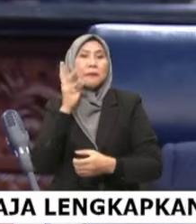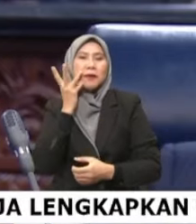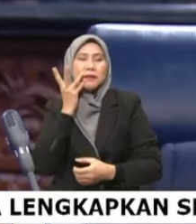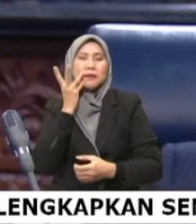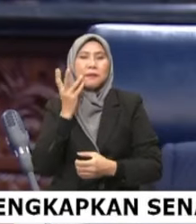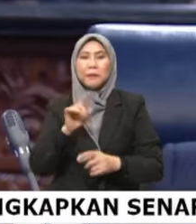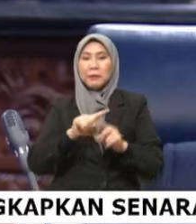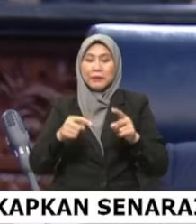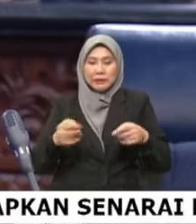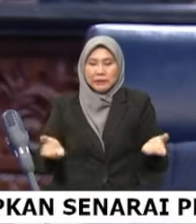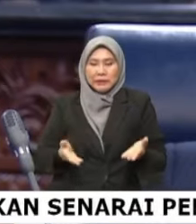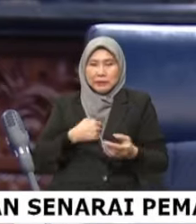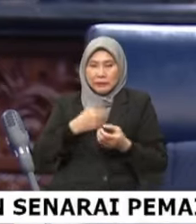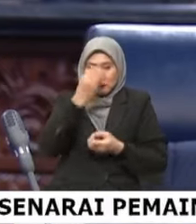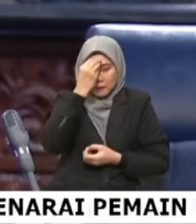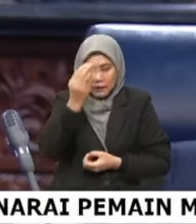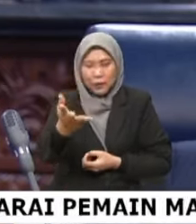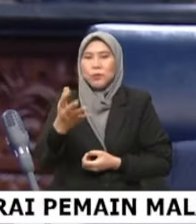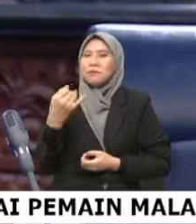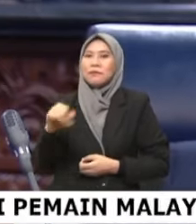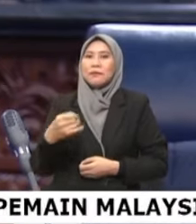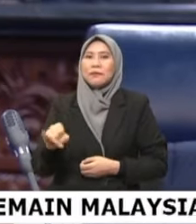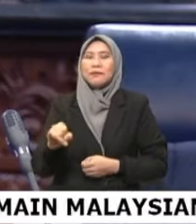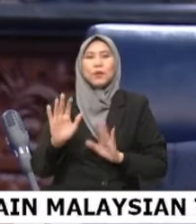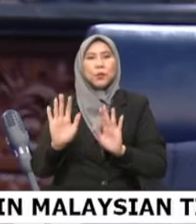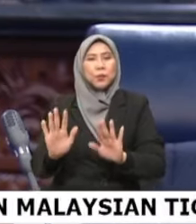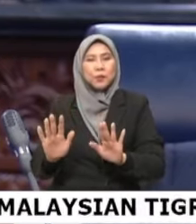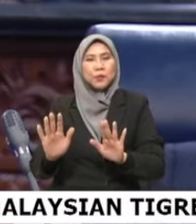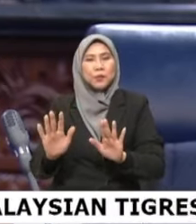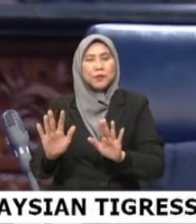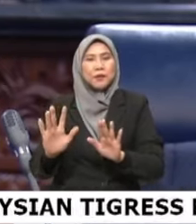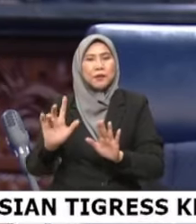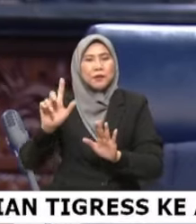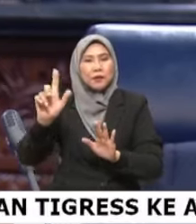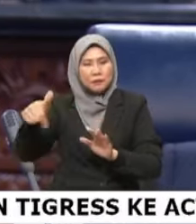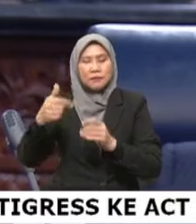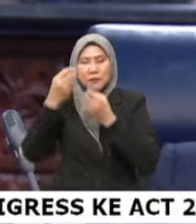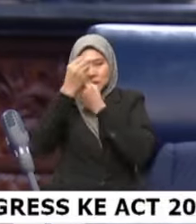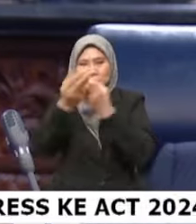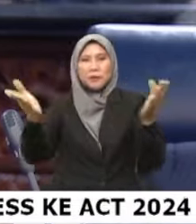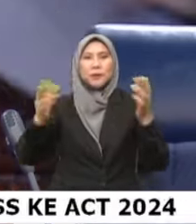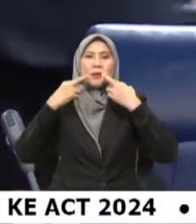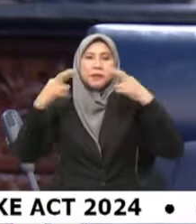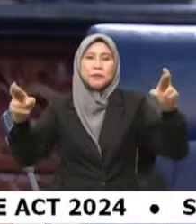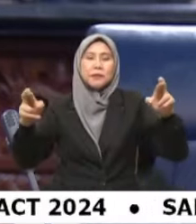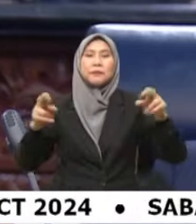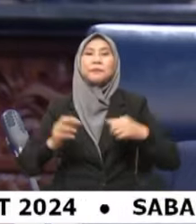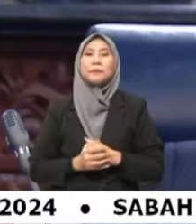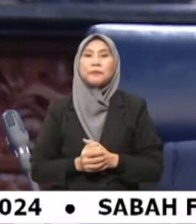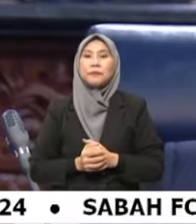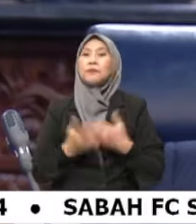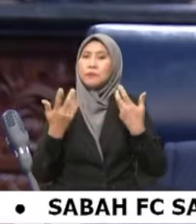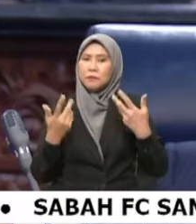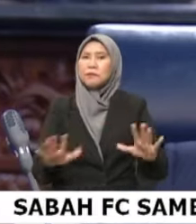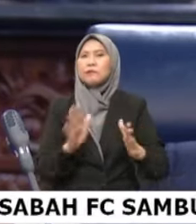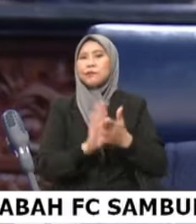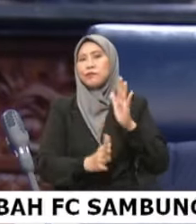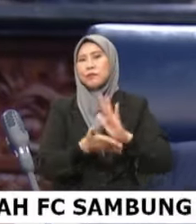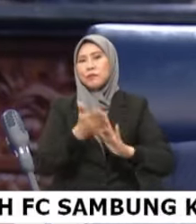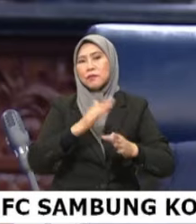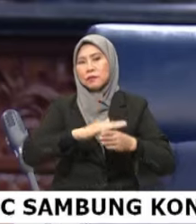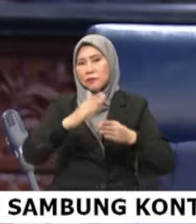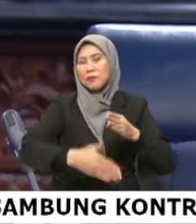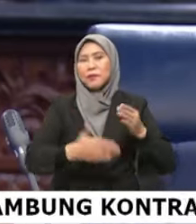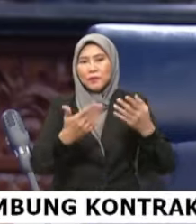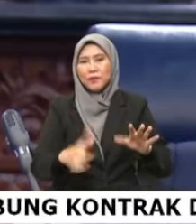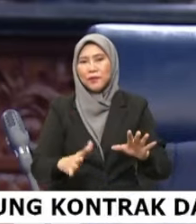tak boleh dedahkan di sini lagi, ya, sehingga laporan rasmi itu didedahkan. Tapi sudah pun diselesaikan